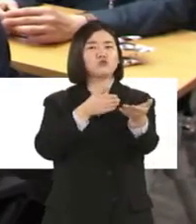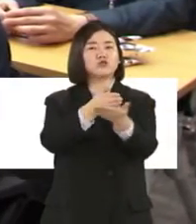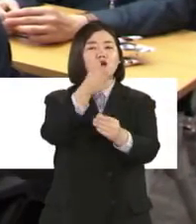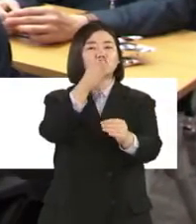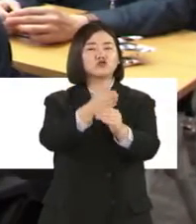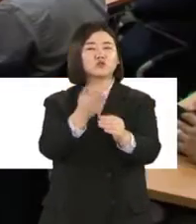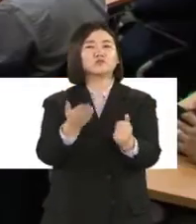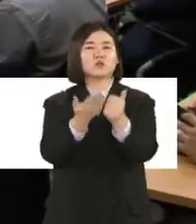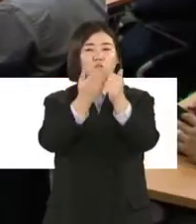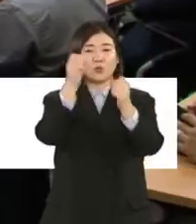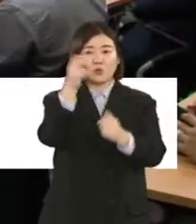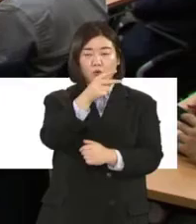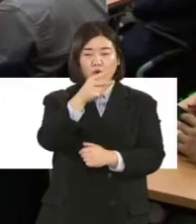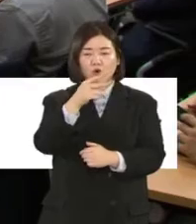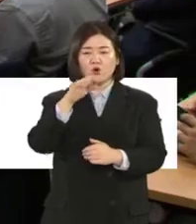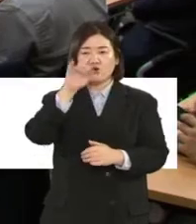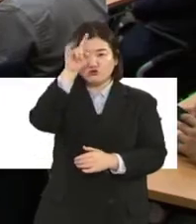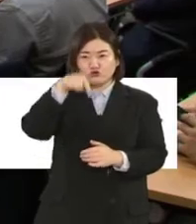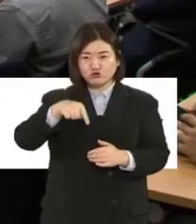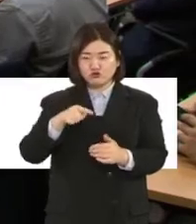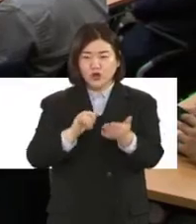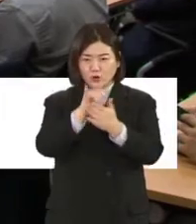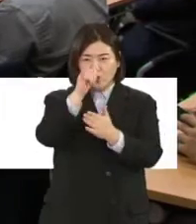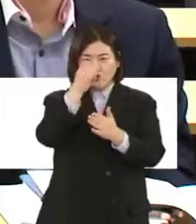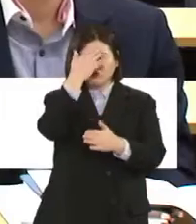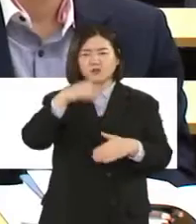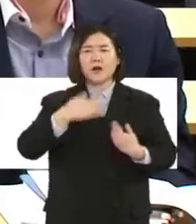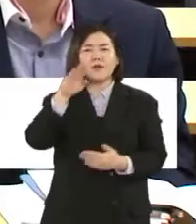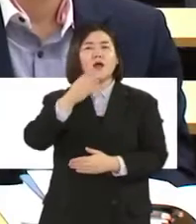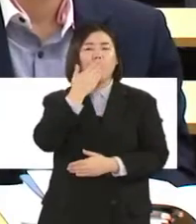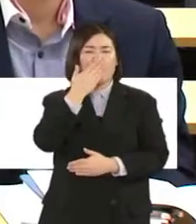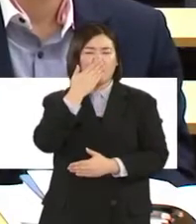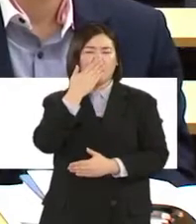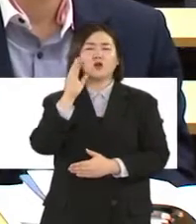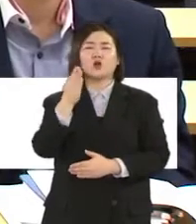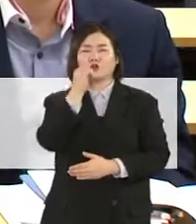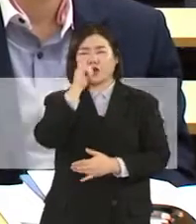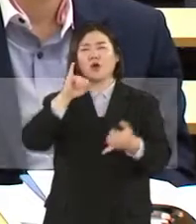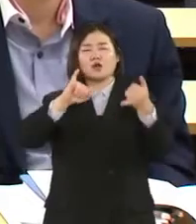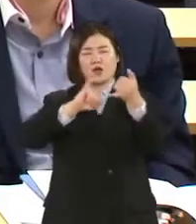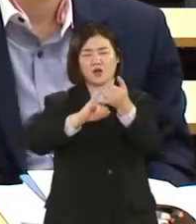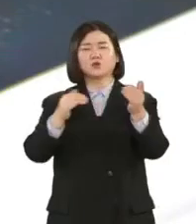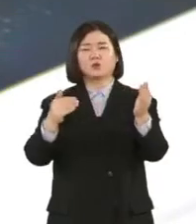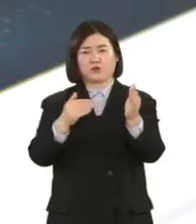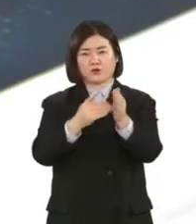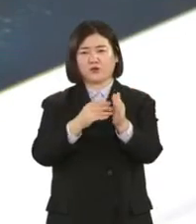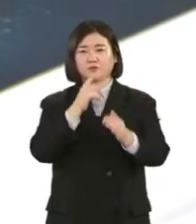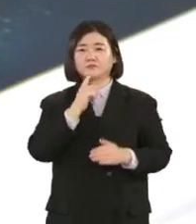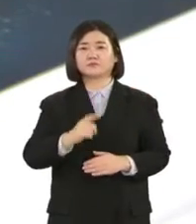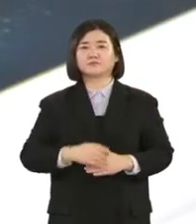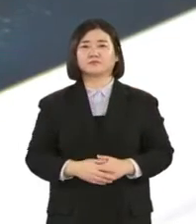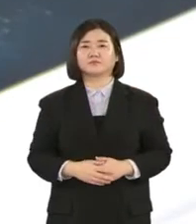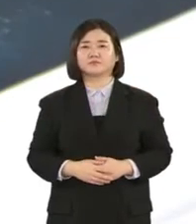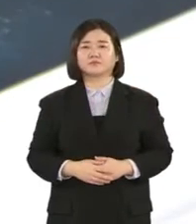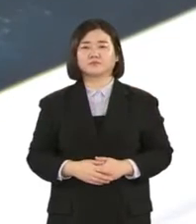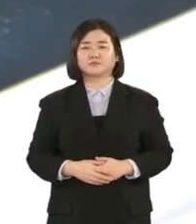중심지로 육성하는데 우주항공이 충남도의 미래 먹거리가 될 수 있도록 육성하겠다는 의지를 밝혔습니다